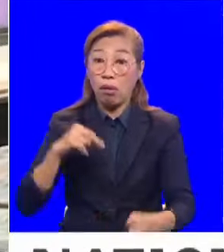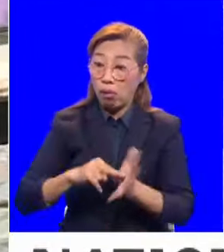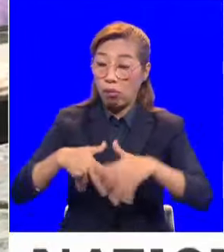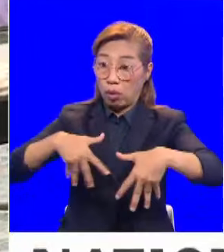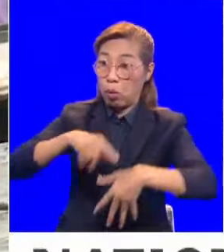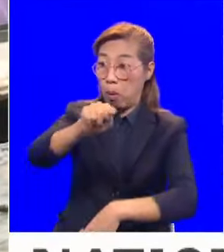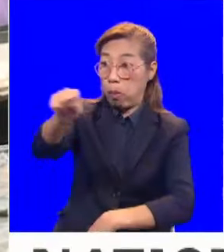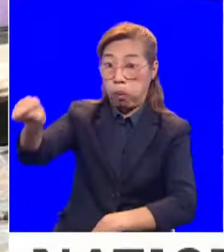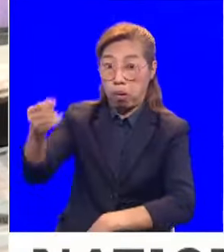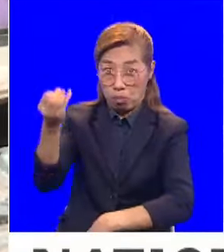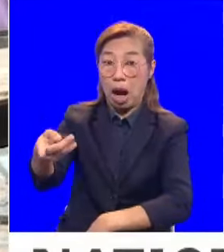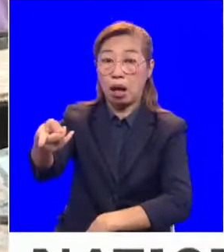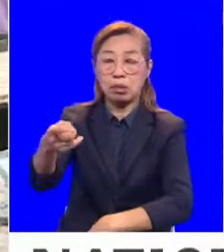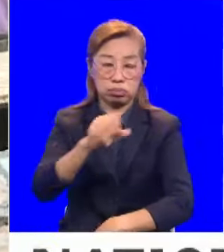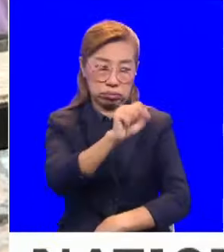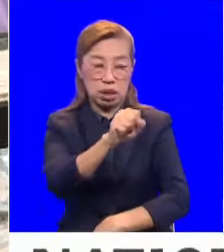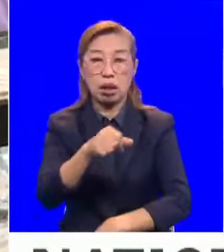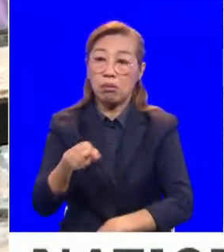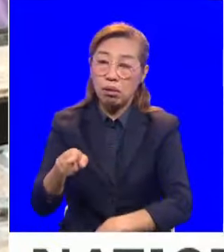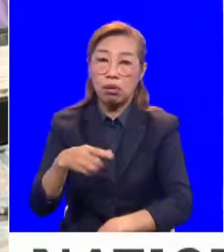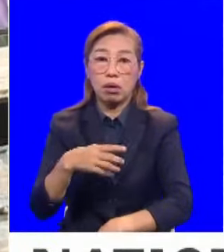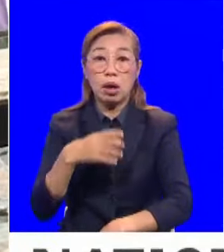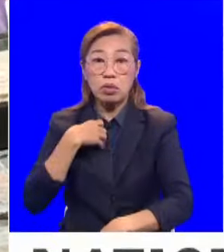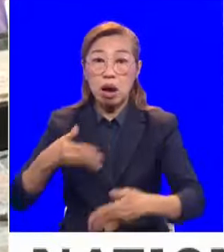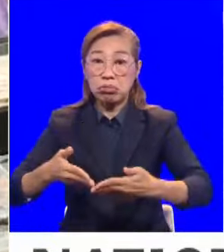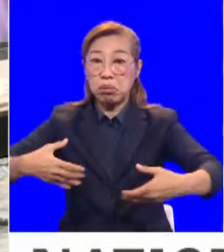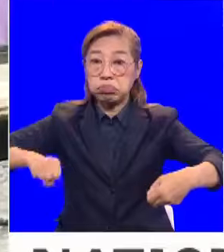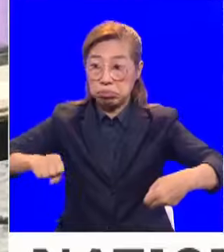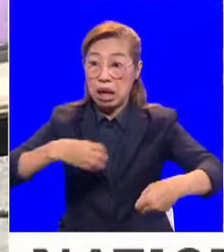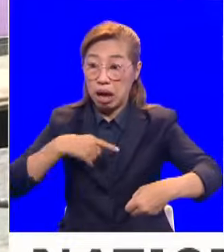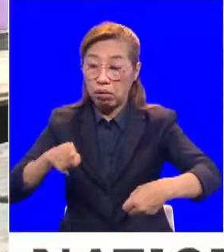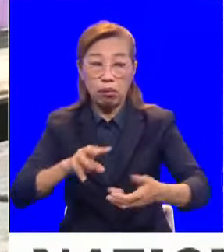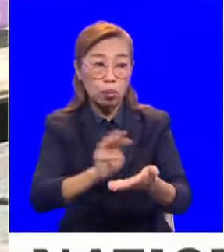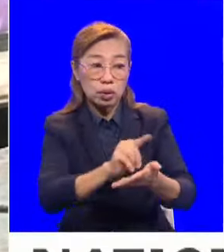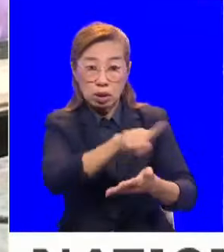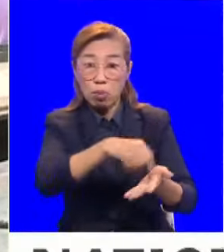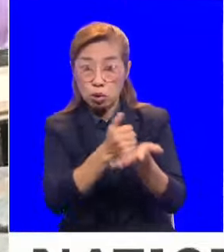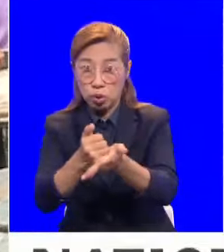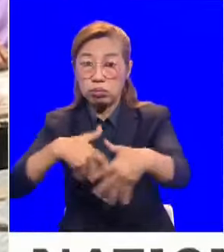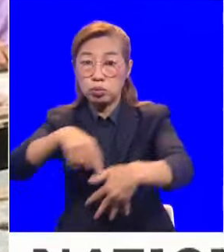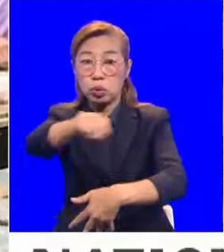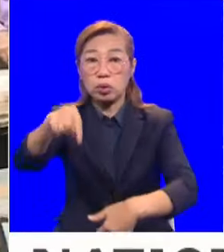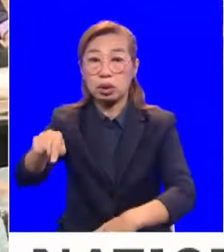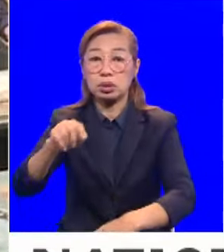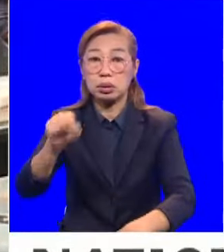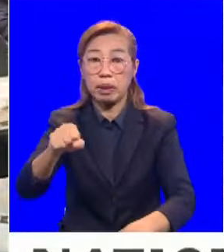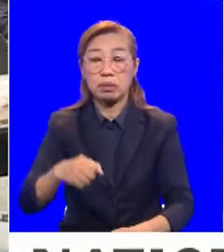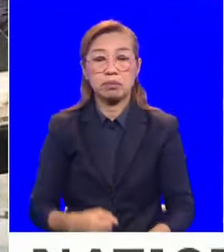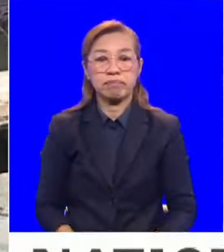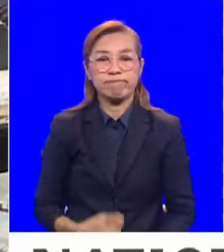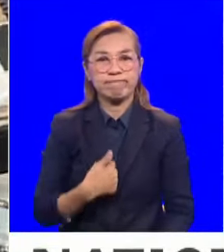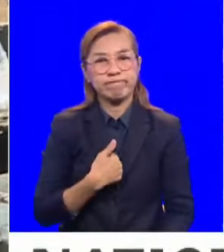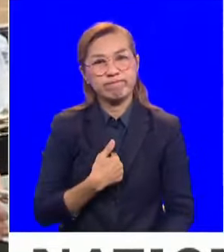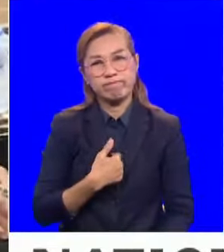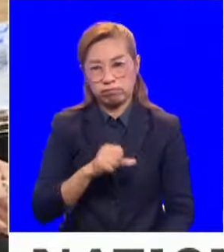ยอะเลย เยอะครับ เห็นบอกว่าต้องการเจ็ตสกีต้องการให้หน่วยงานกู้ภัยต่างๆเข้ามาช่วยตรงจุดนี้บ้างยังไงบ้าง ก็จะเป็นพ